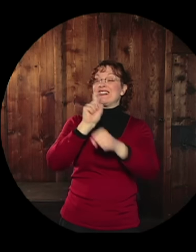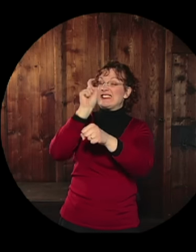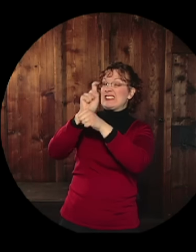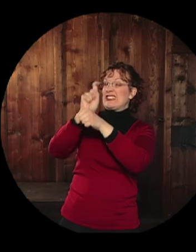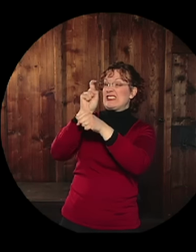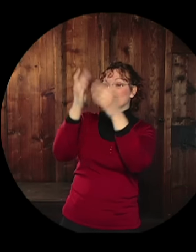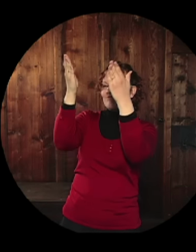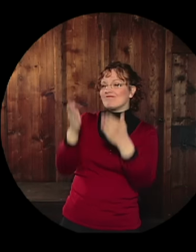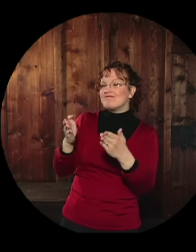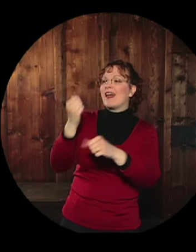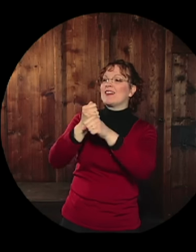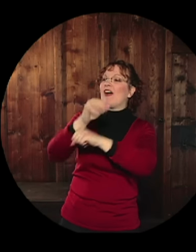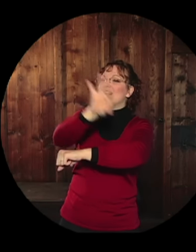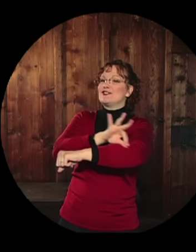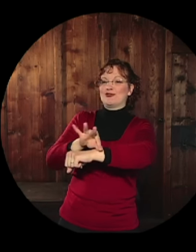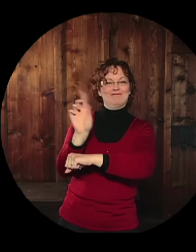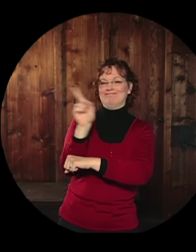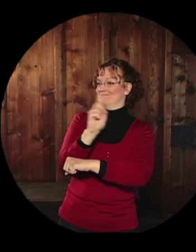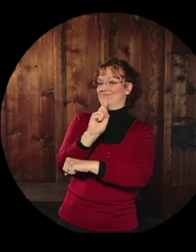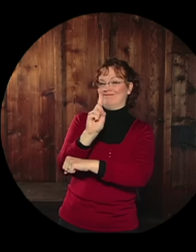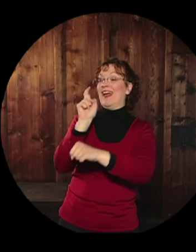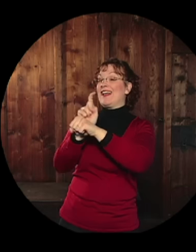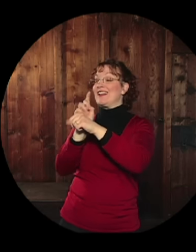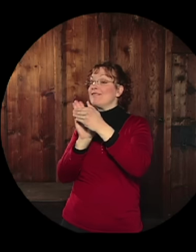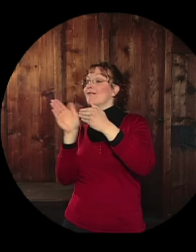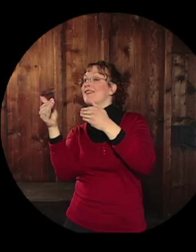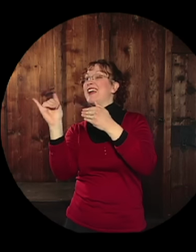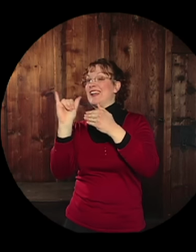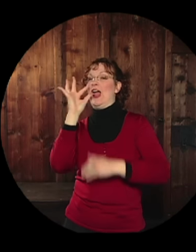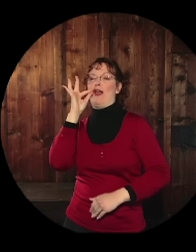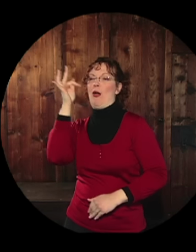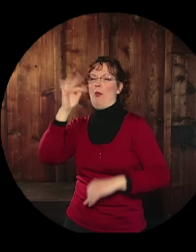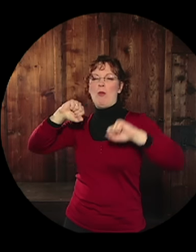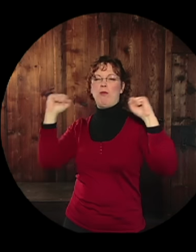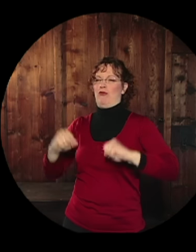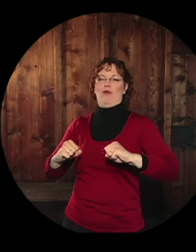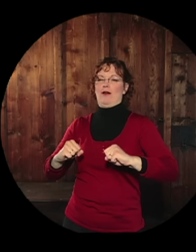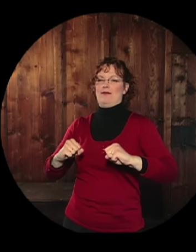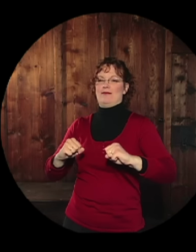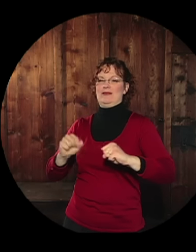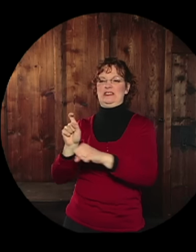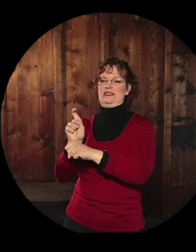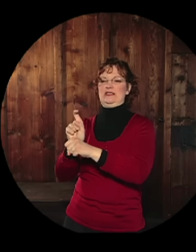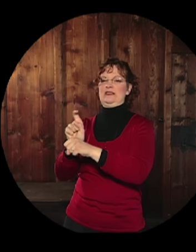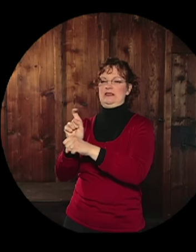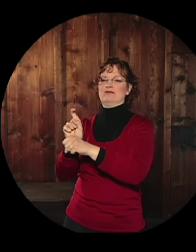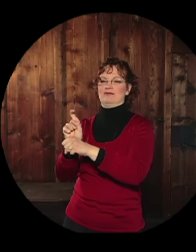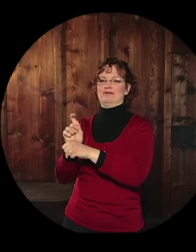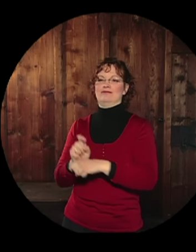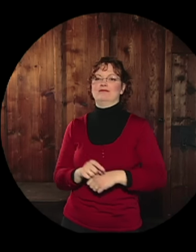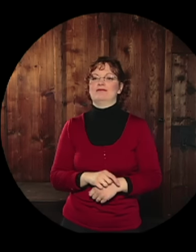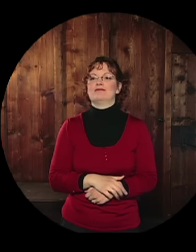Mais à travers le travail de l'architecte, c'est bel et bien le donjon en tant que symbole du pouvoir de Guillaume II qui était visé.